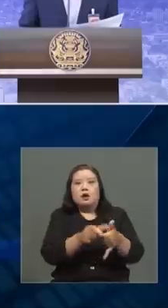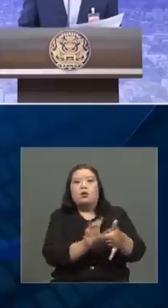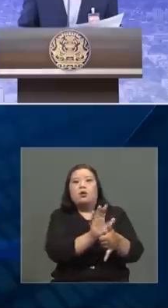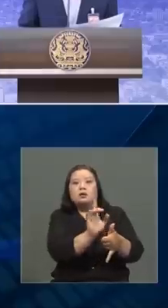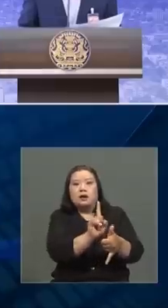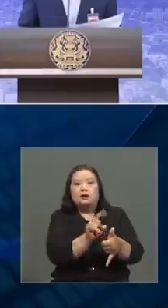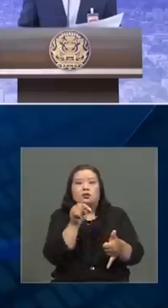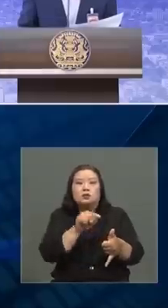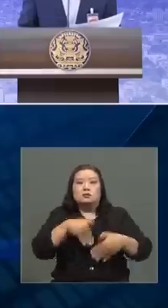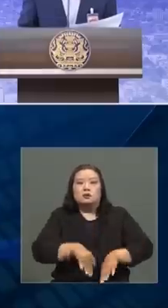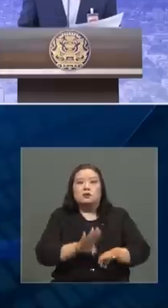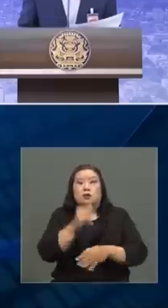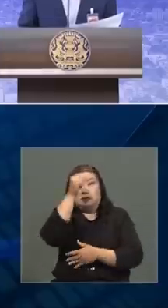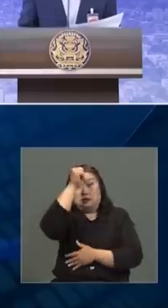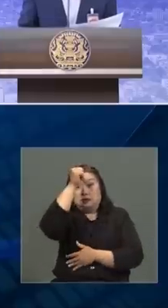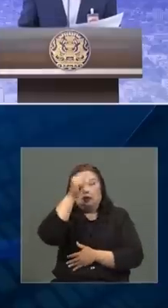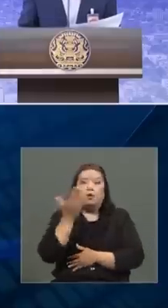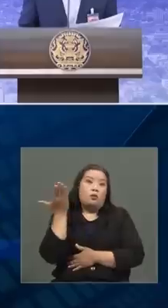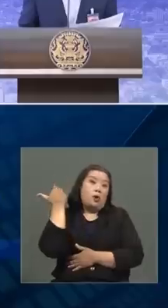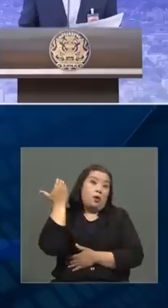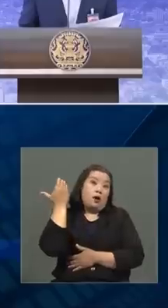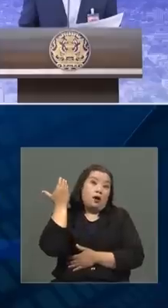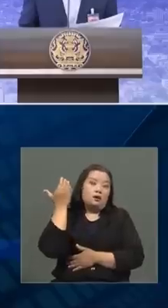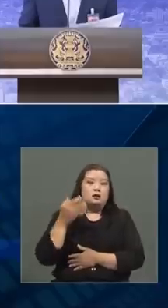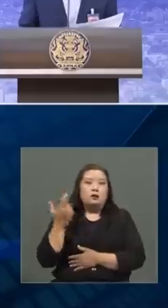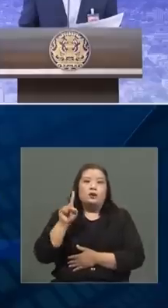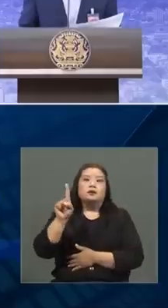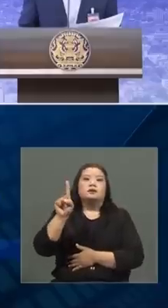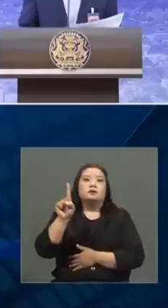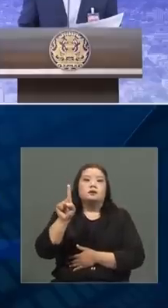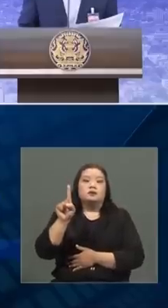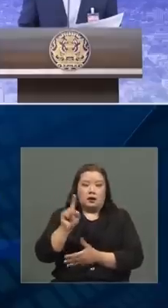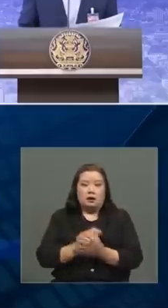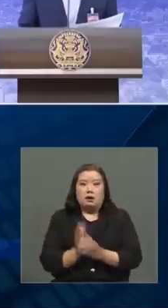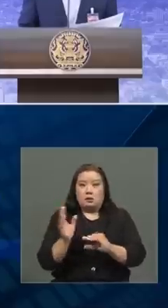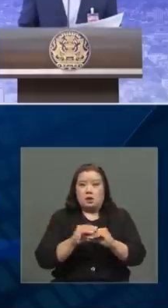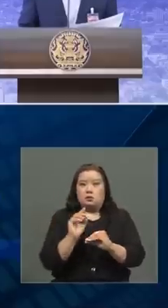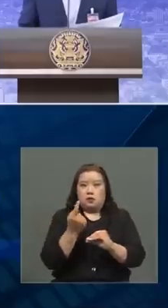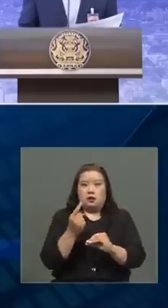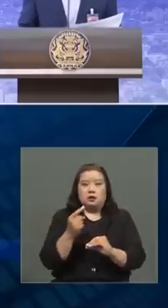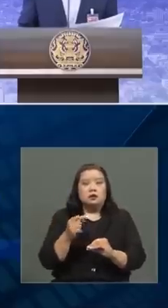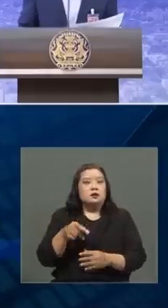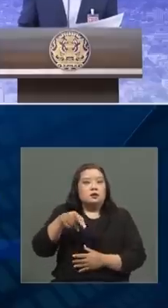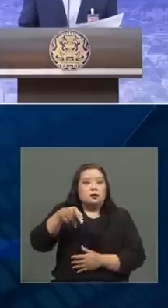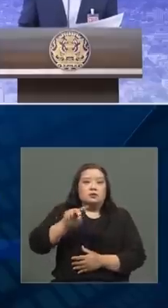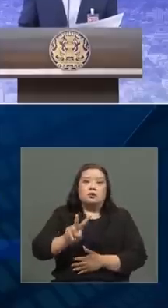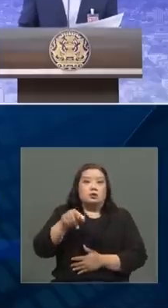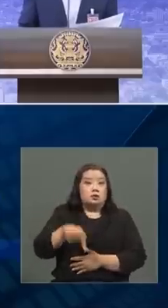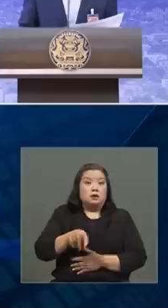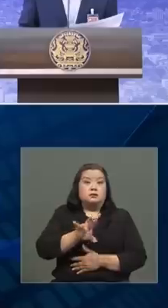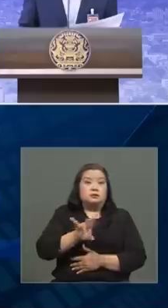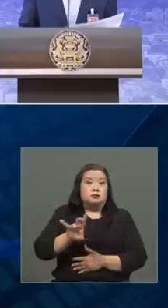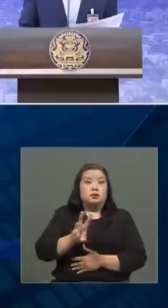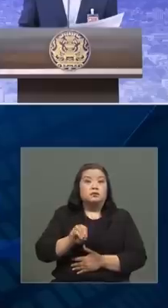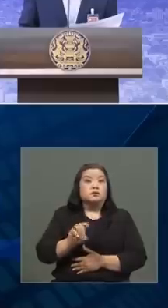ครับเพราะว่าเสียชีวิตวันเดียวของเมื่อวานนี้ก็เพิ่มขึ้นไปที่ 22761นะครับ